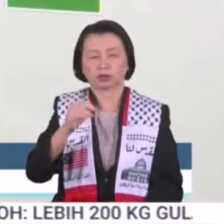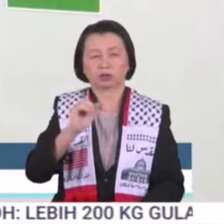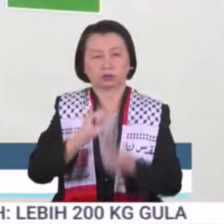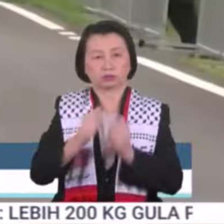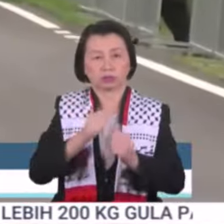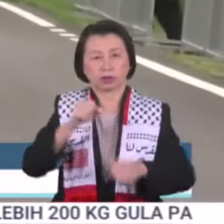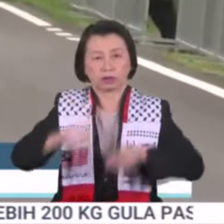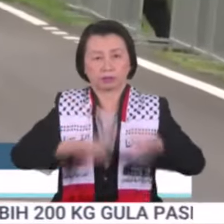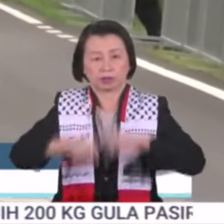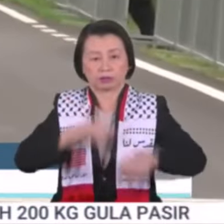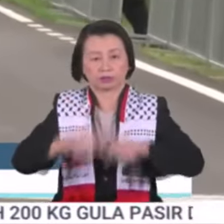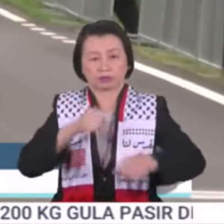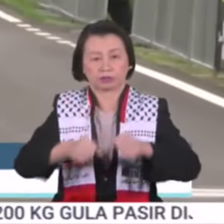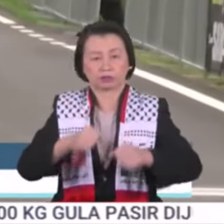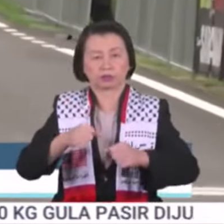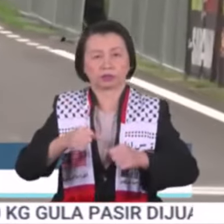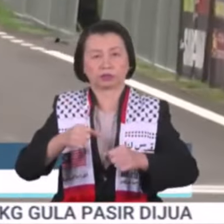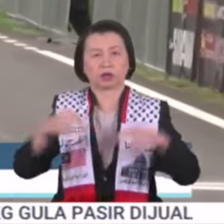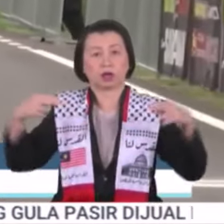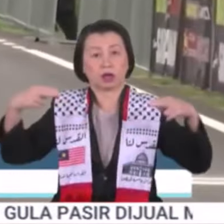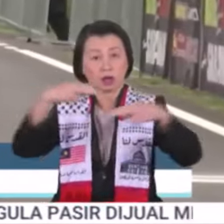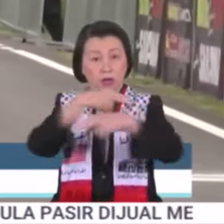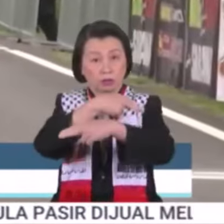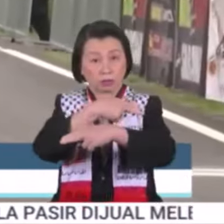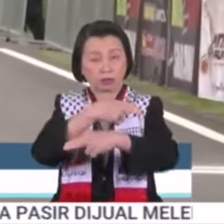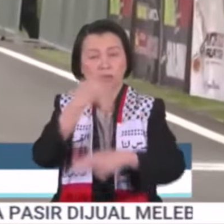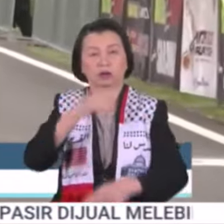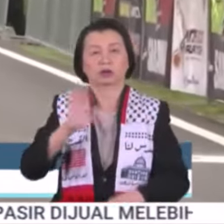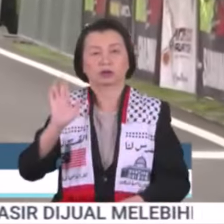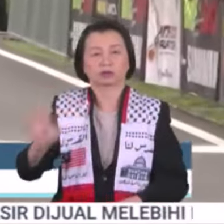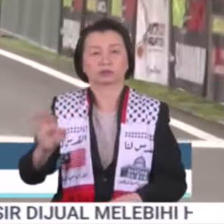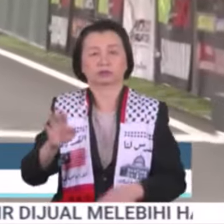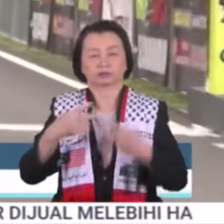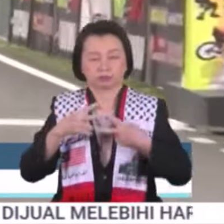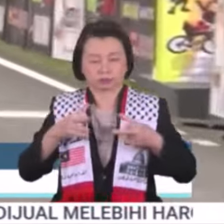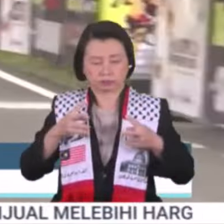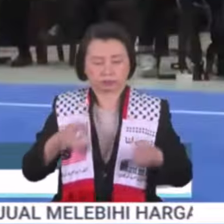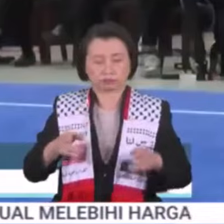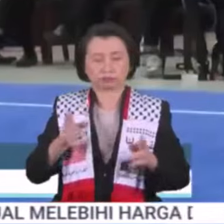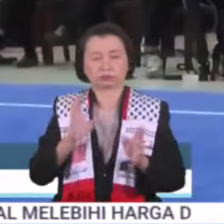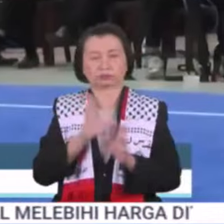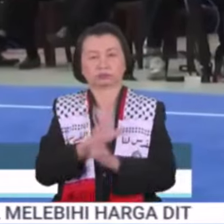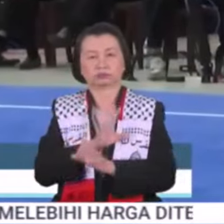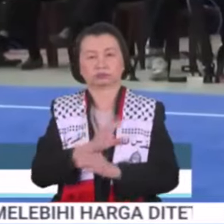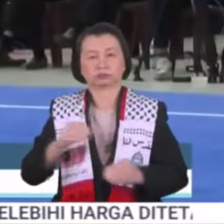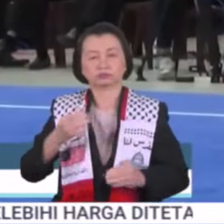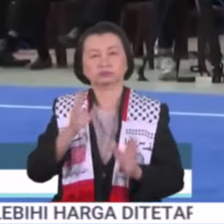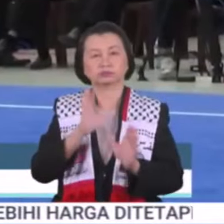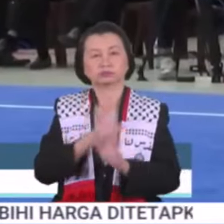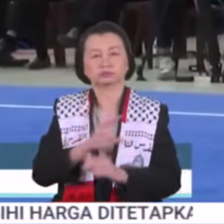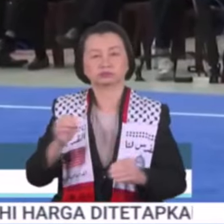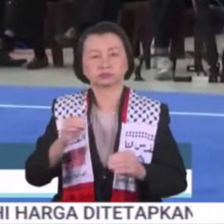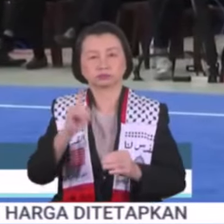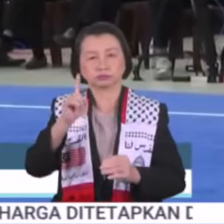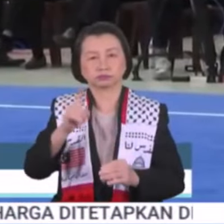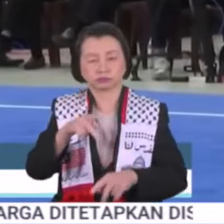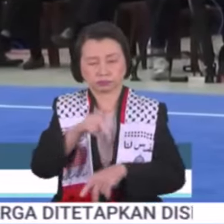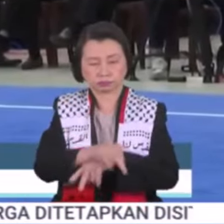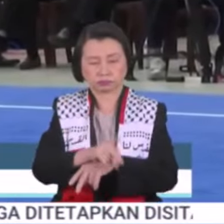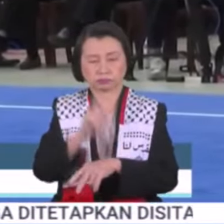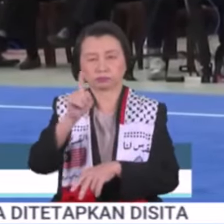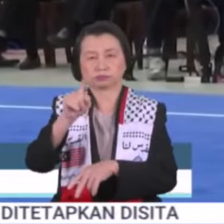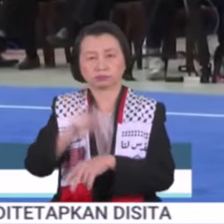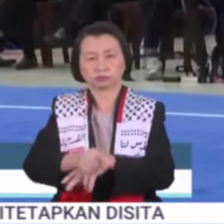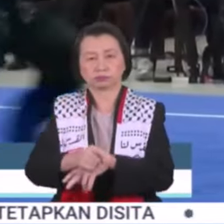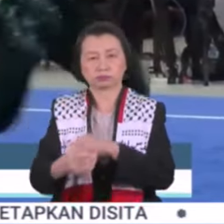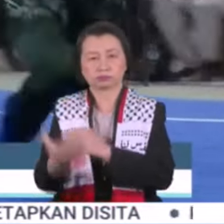raya. Sementara tuan rumah yang membuka tirai kempen Sukma Sarawak edisi ke-21 dengan 1 pingat perak dan 1 gangsa di sebelah